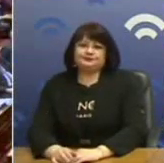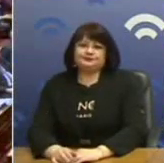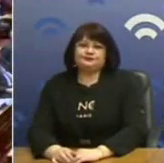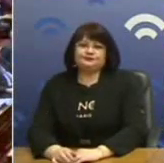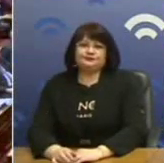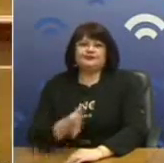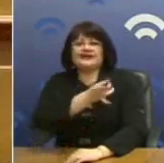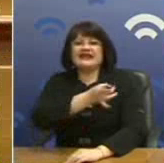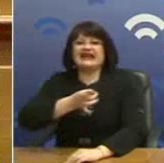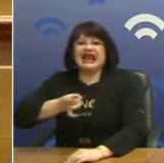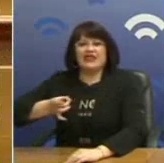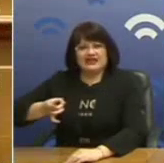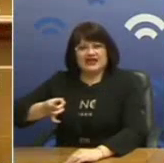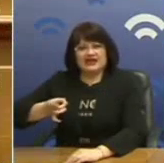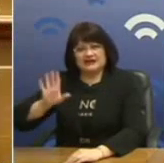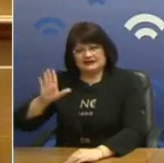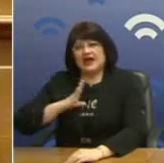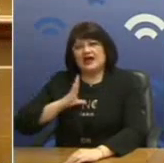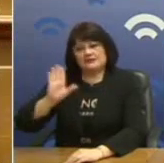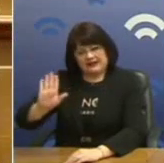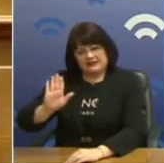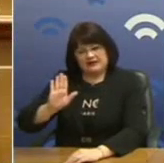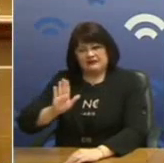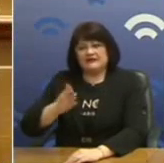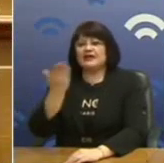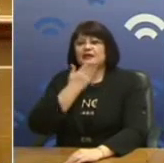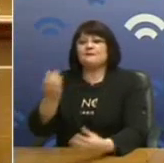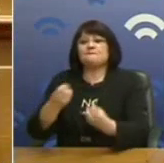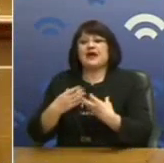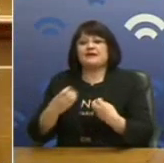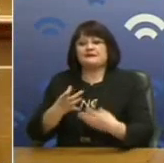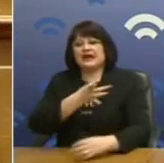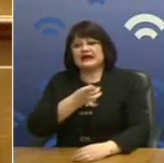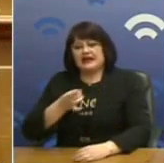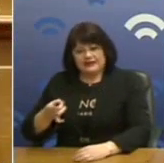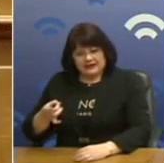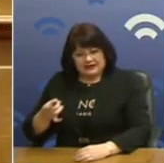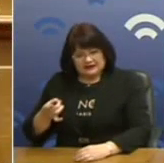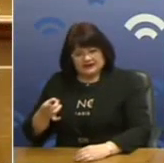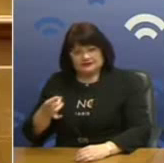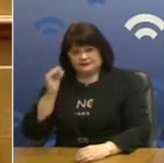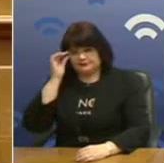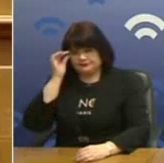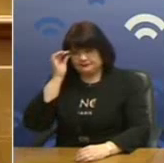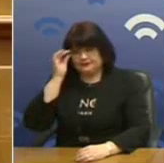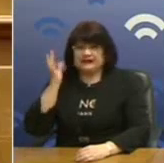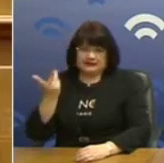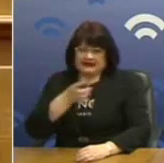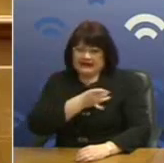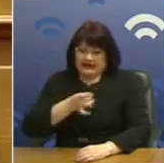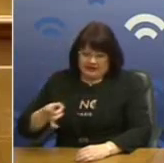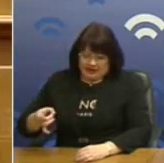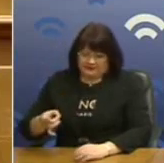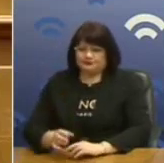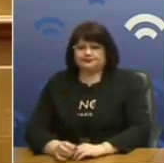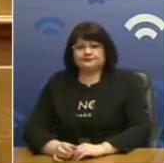μας διδάσκει, ακούστε με κυρία Βούλτεψη, ακούστε με λίγο. Η Ιρλανδία μας διδάσκει ότι